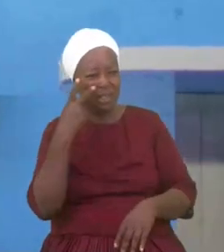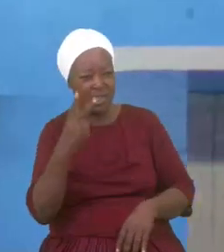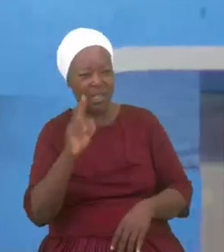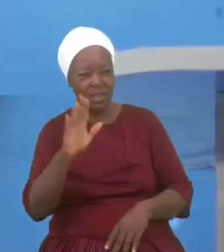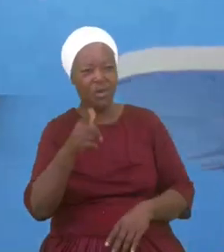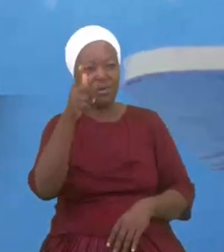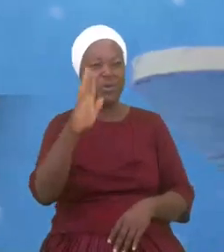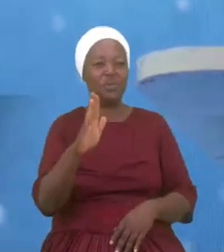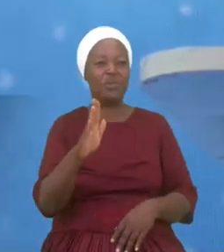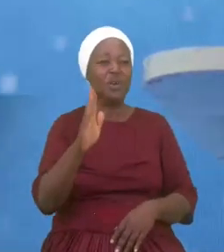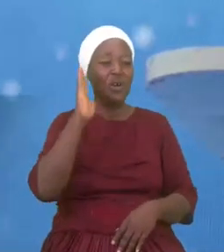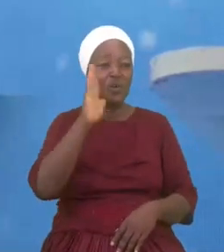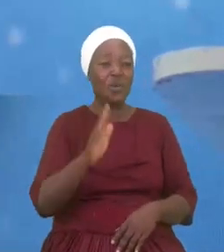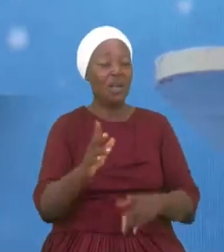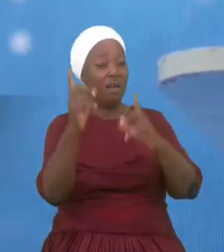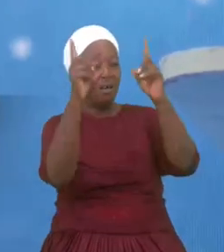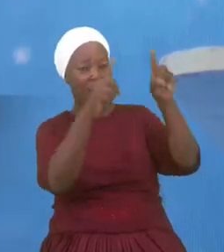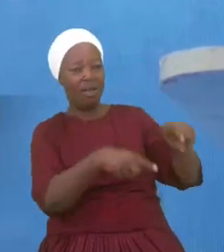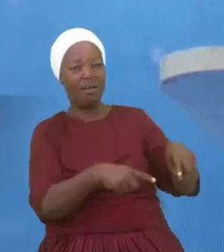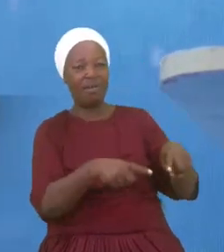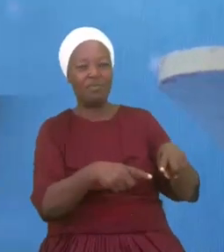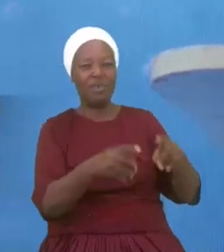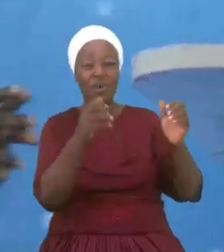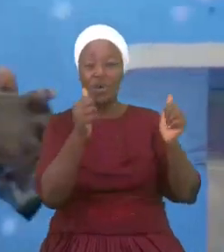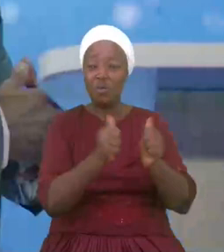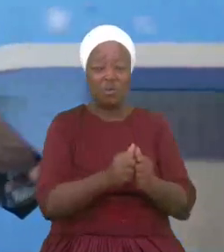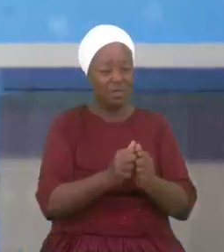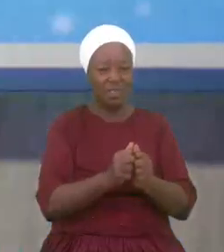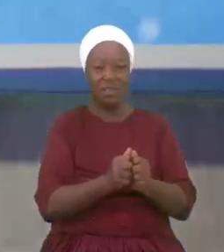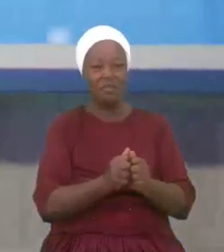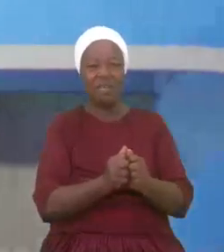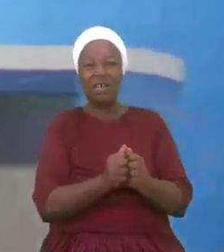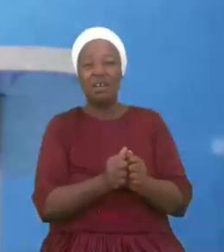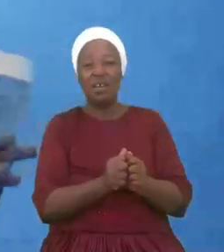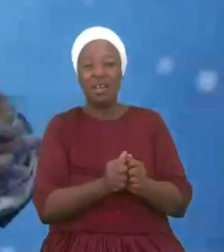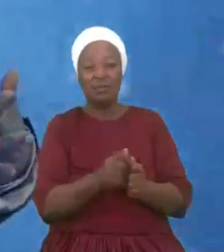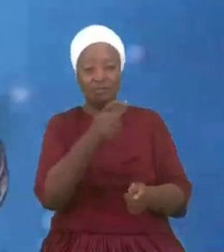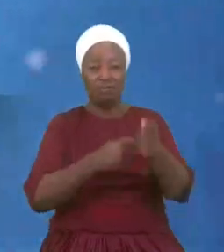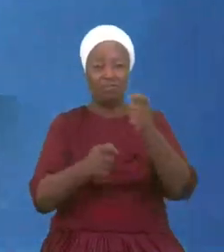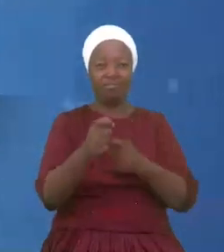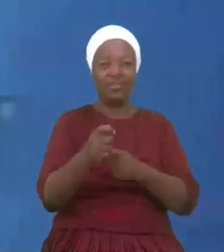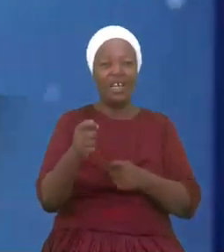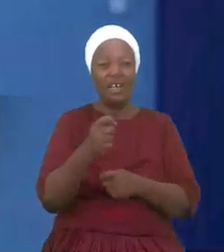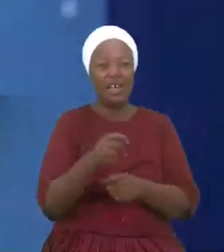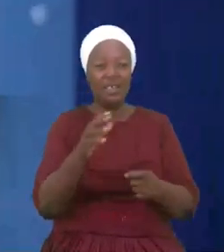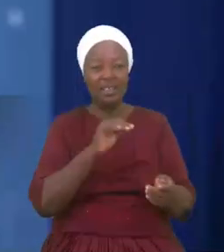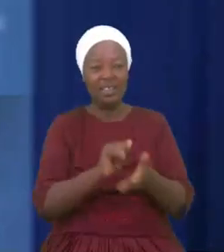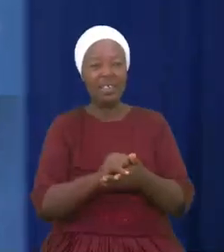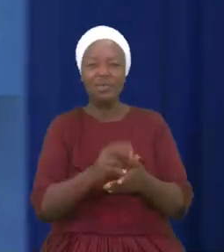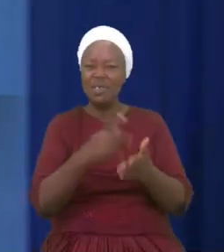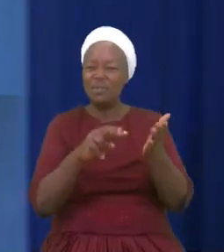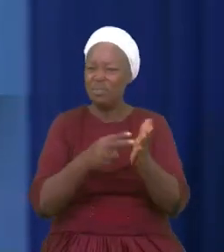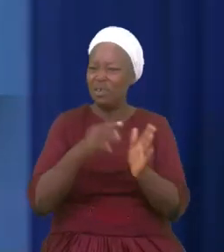prenez courage ne craignez point voici votre Dieu la